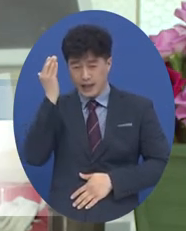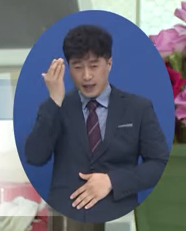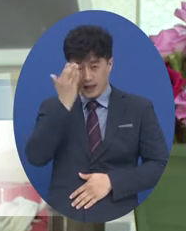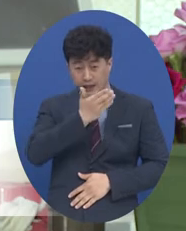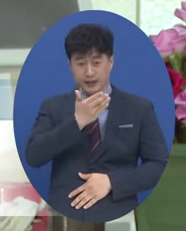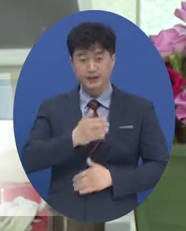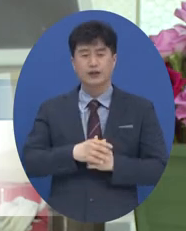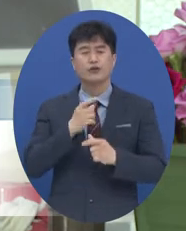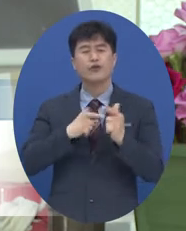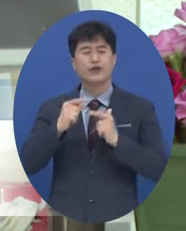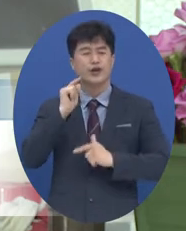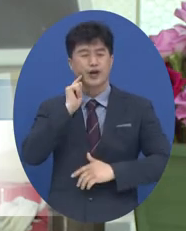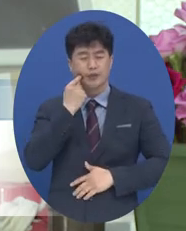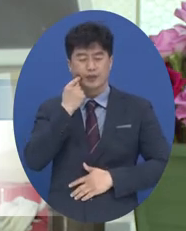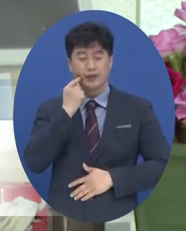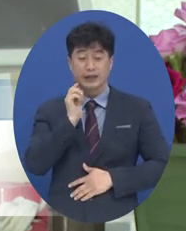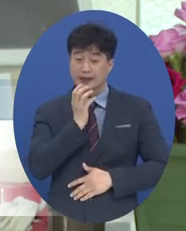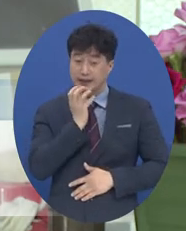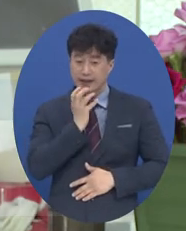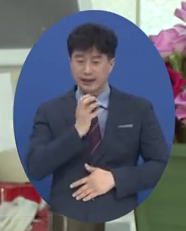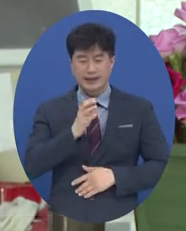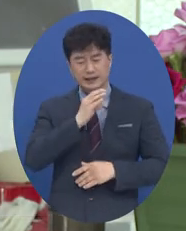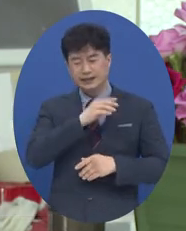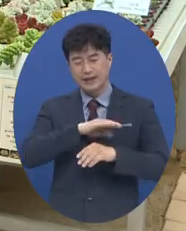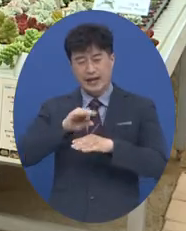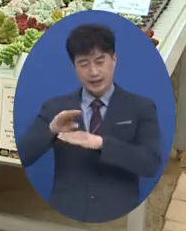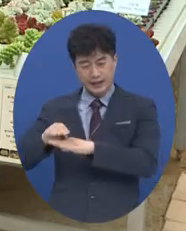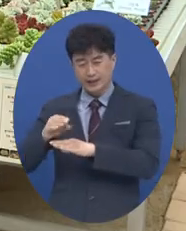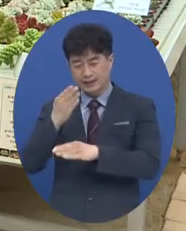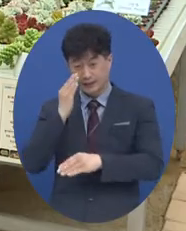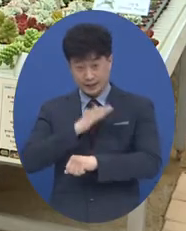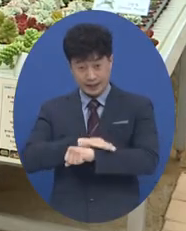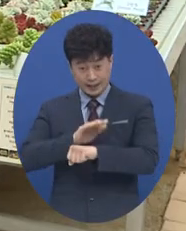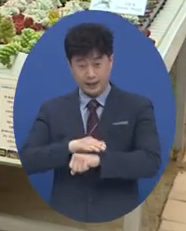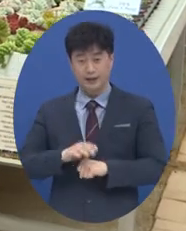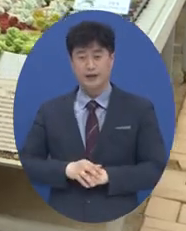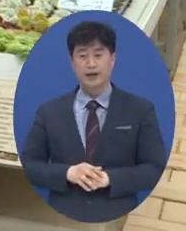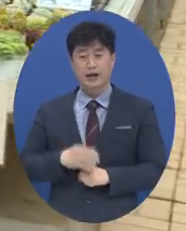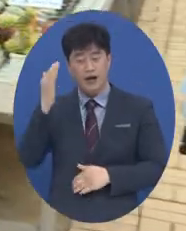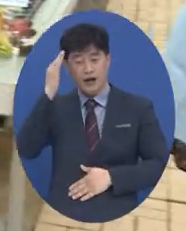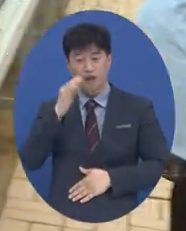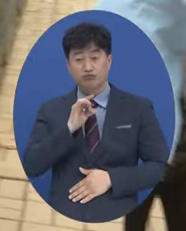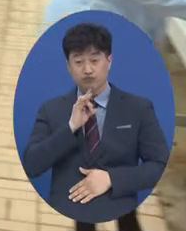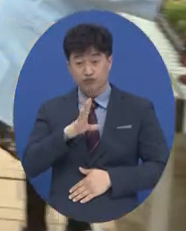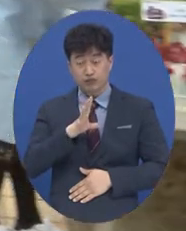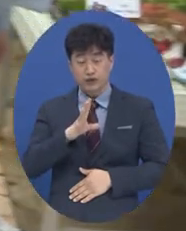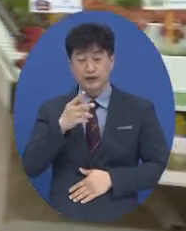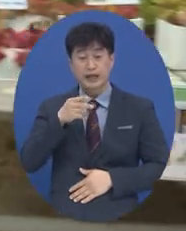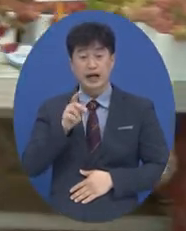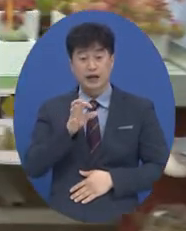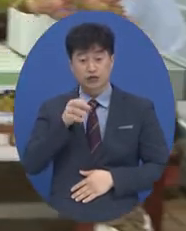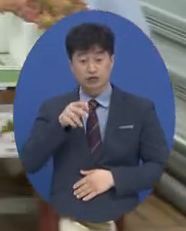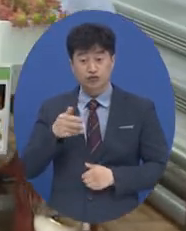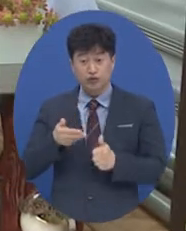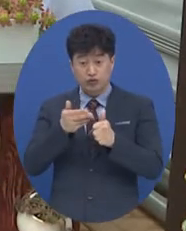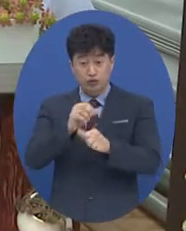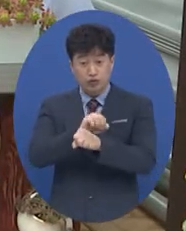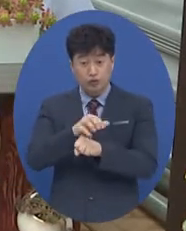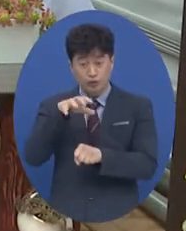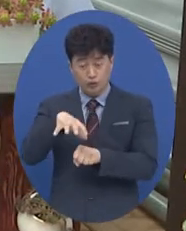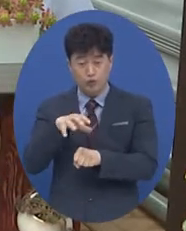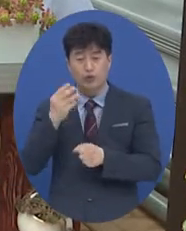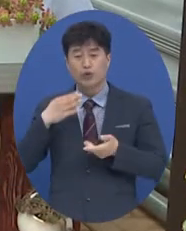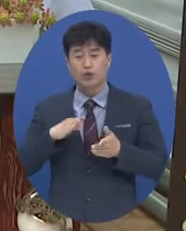봐서 더 예쁘고 헤카림 잘 되는 것 같아요 국내에서 유일한 다 욕심을 6종 연구기관인 경우 도